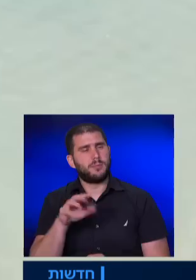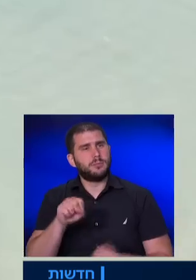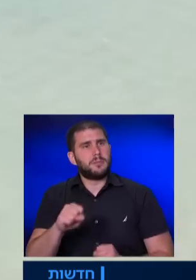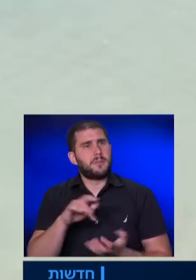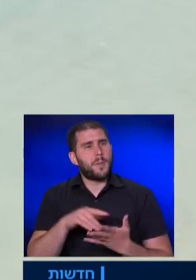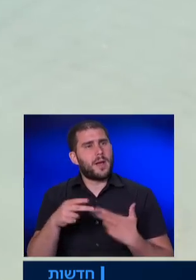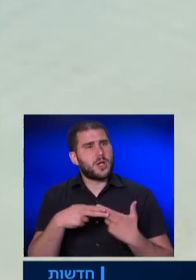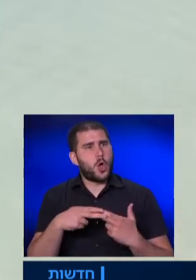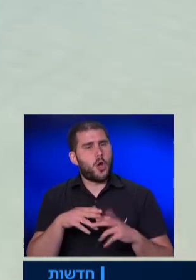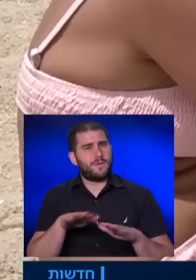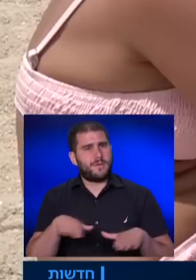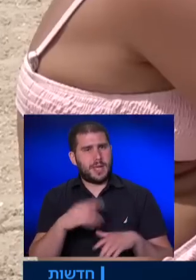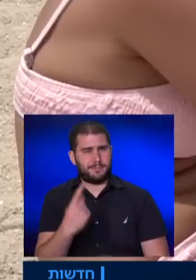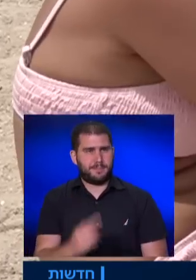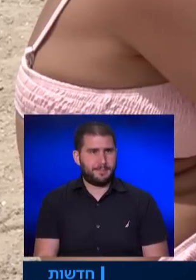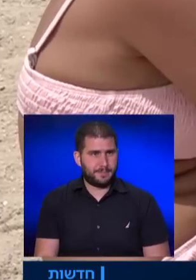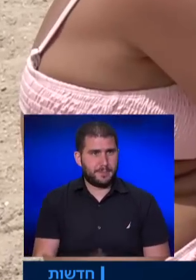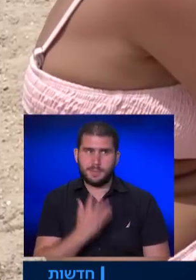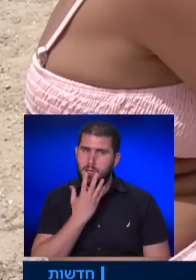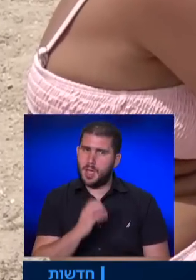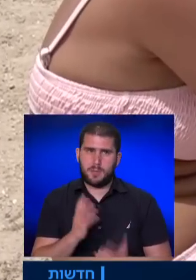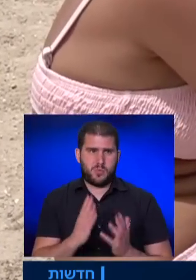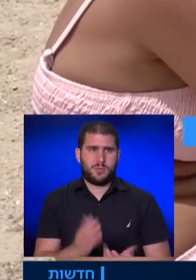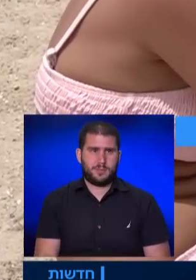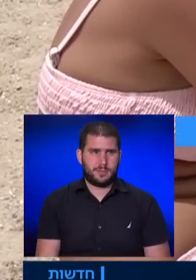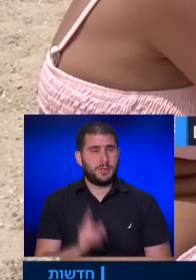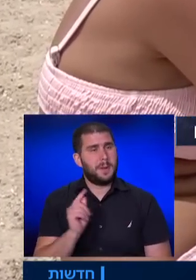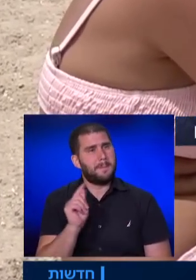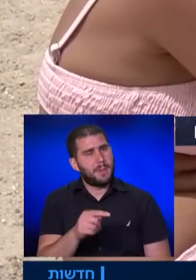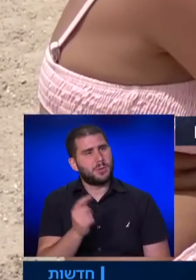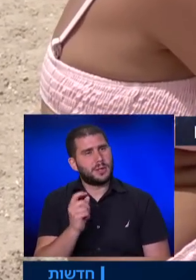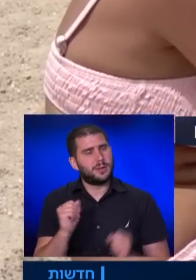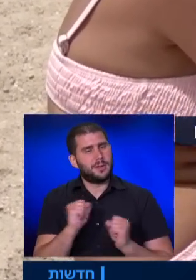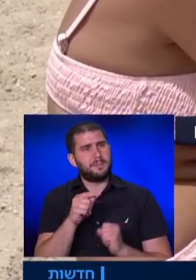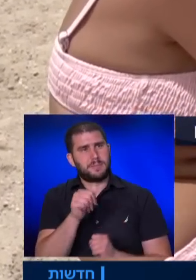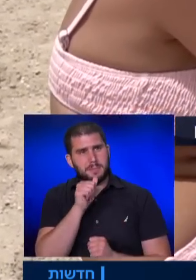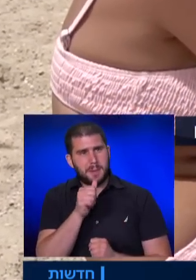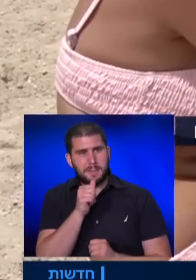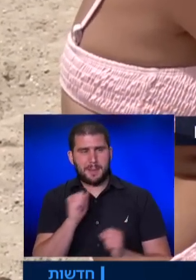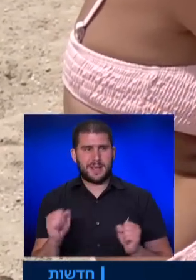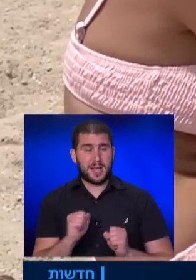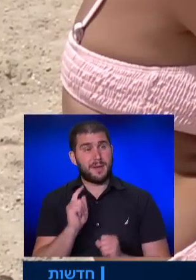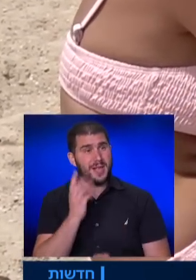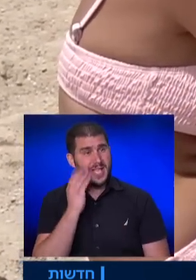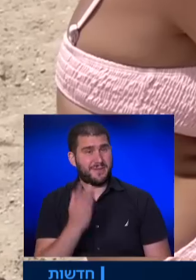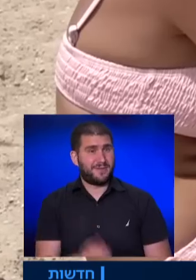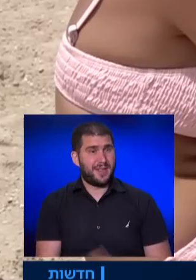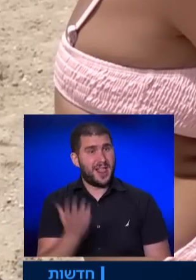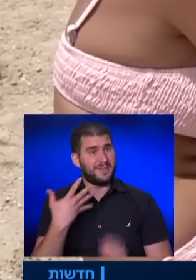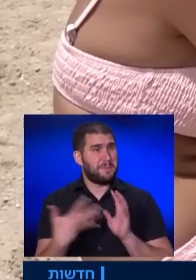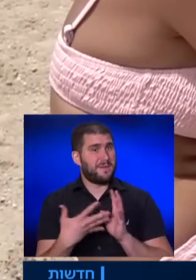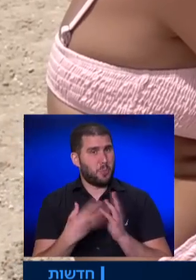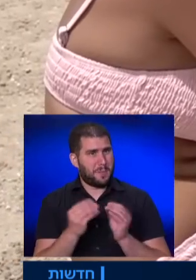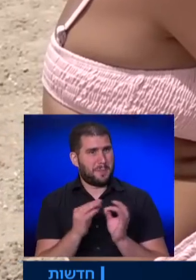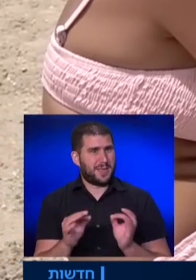קרוב ליד המים הצוננים. חם, חם. זהו, באנו קצת להצטנן במים, המים ממש קרים, אבל כיף. לפני המבחנים, תכף